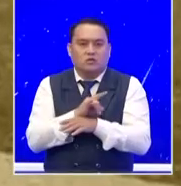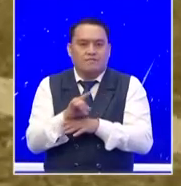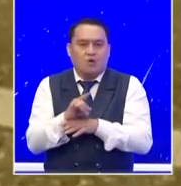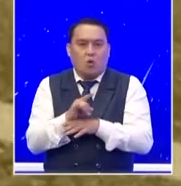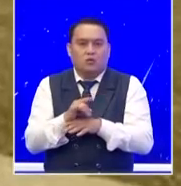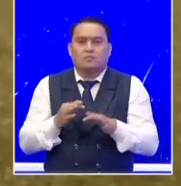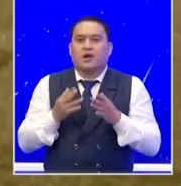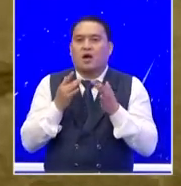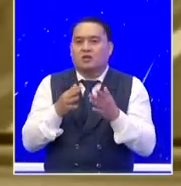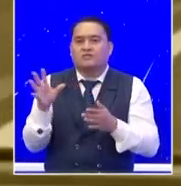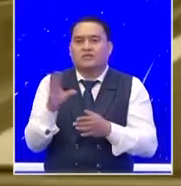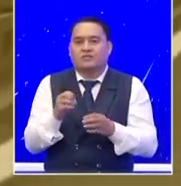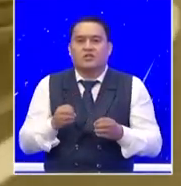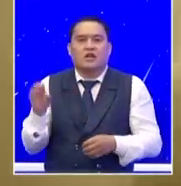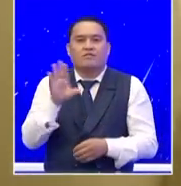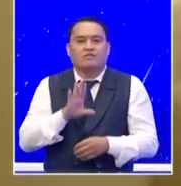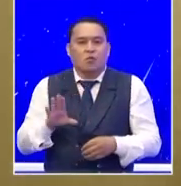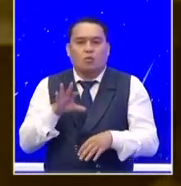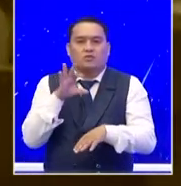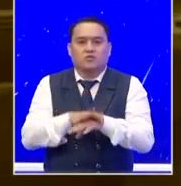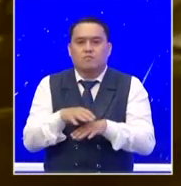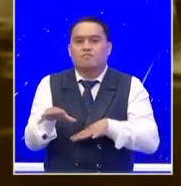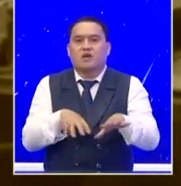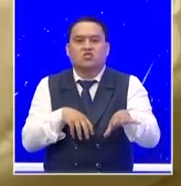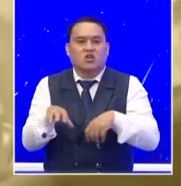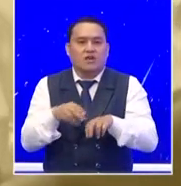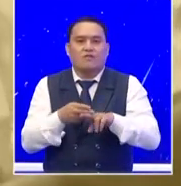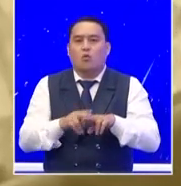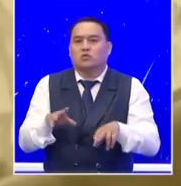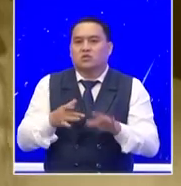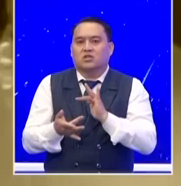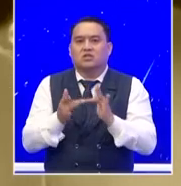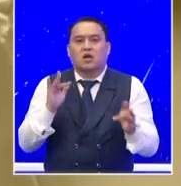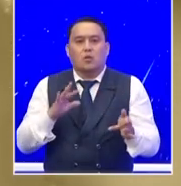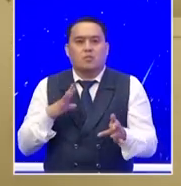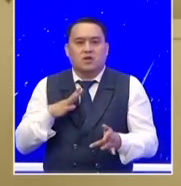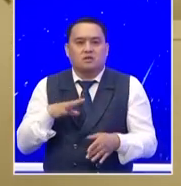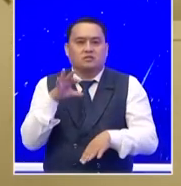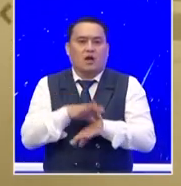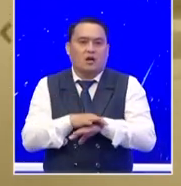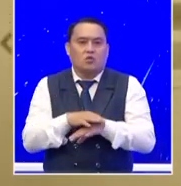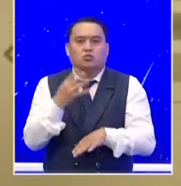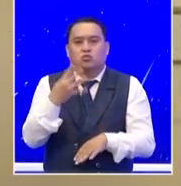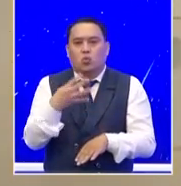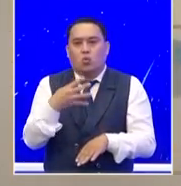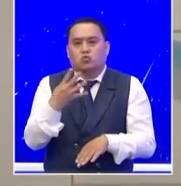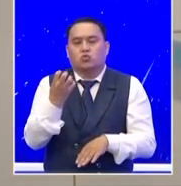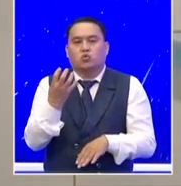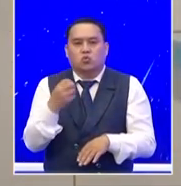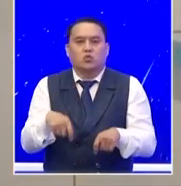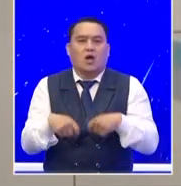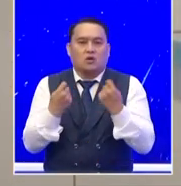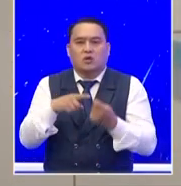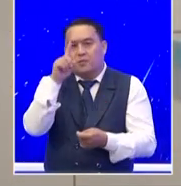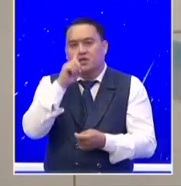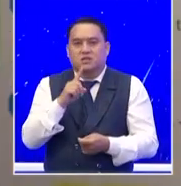Ассоциация потребителей по всей Европе пытаются вычислить мошенников. Одна из интернет-платформ в Бельгии зарегистрировала более 400 нарушений